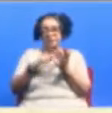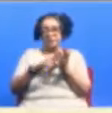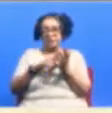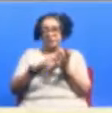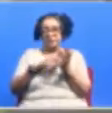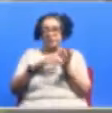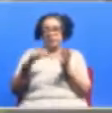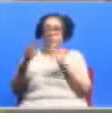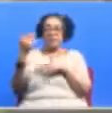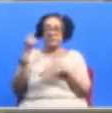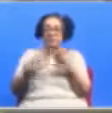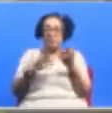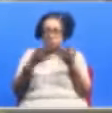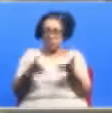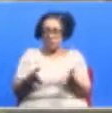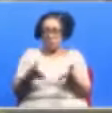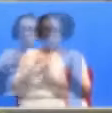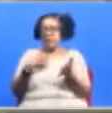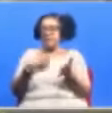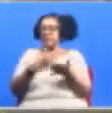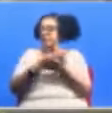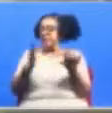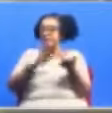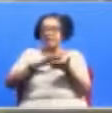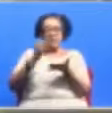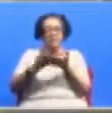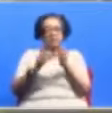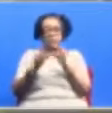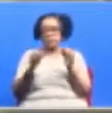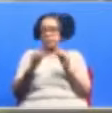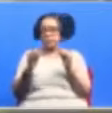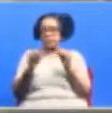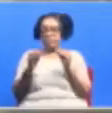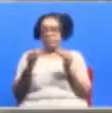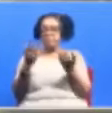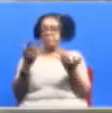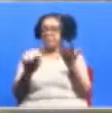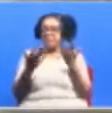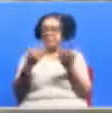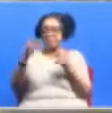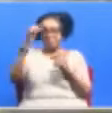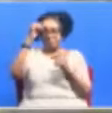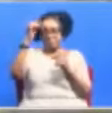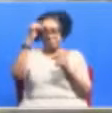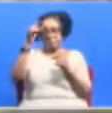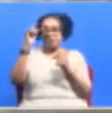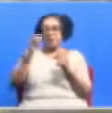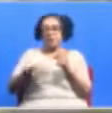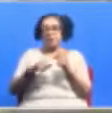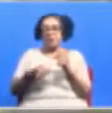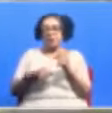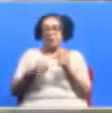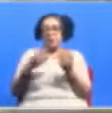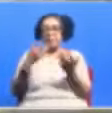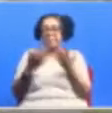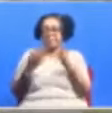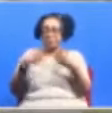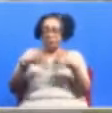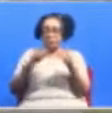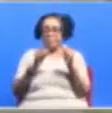Na kutoka mwaka jana mpaka saa hii hatujapata msaada wowote. Na pengine serikali inaweza kutupatia madaktari na